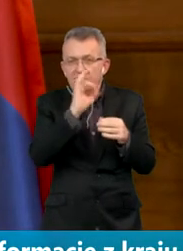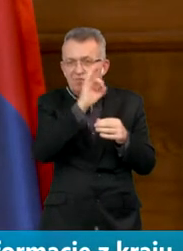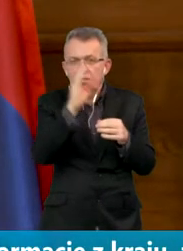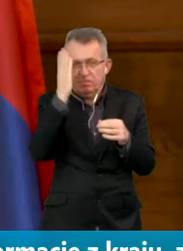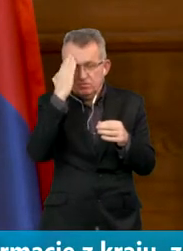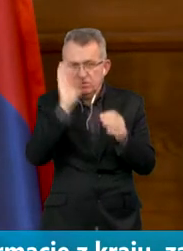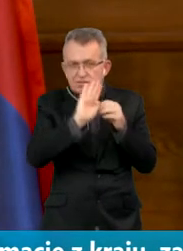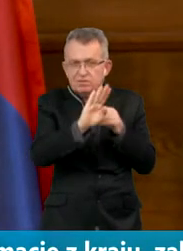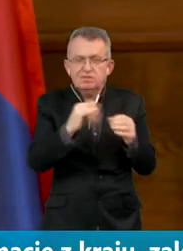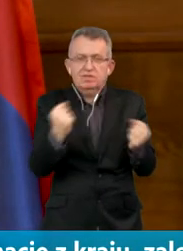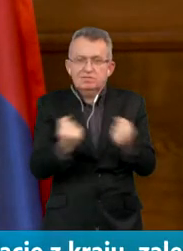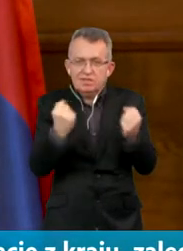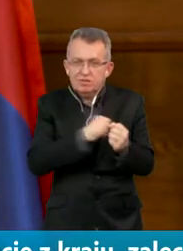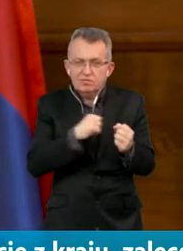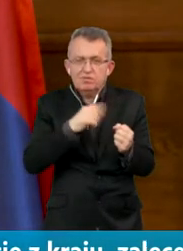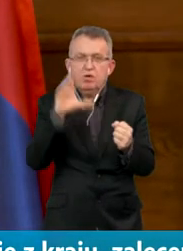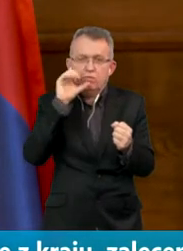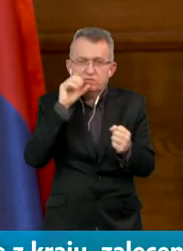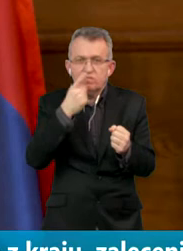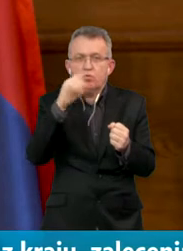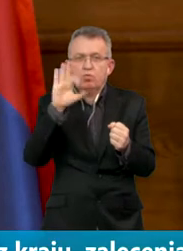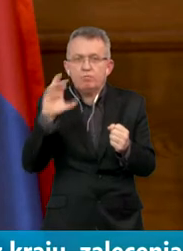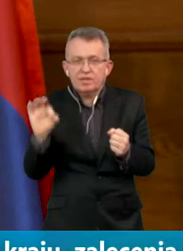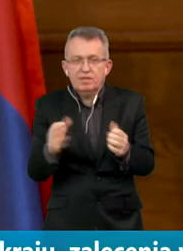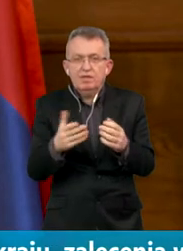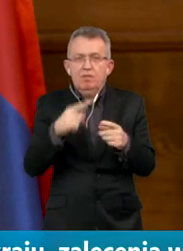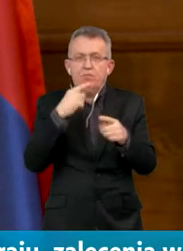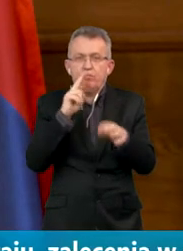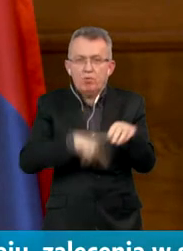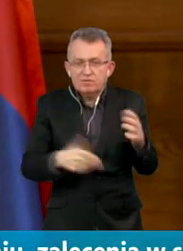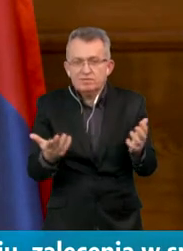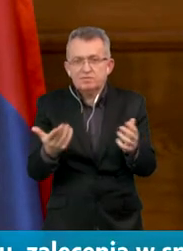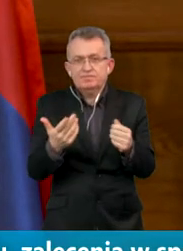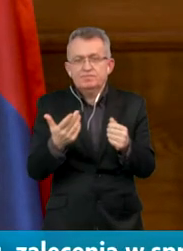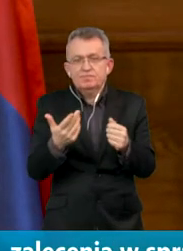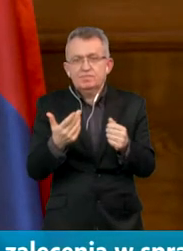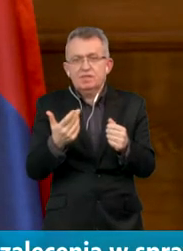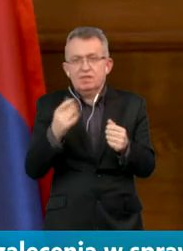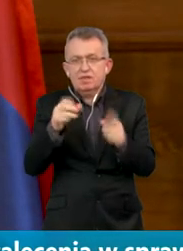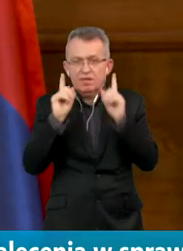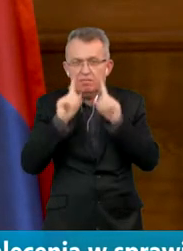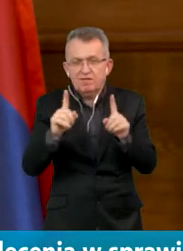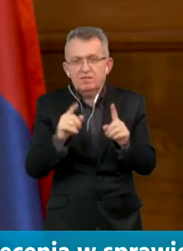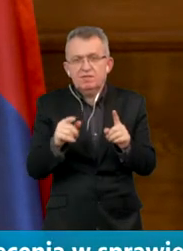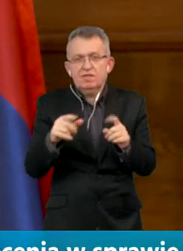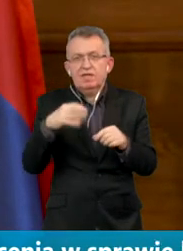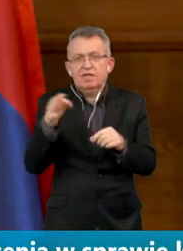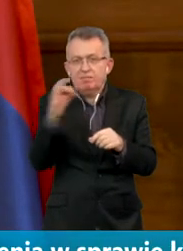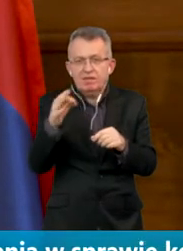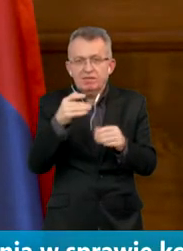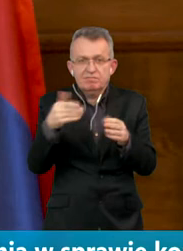ich mieszkańców. Dotyczy to Dobrej, Kołbaskowa, Polic. Tak naprawdę gminy